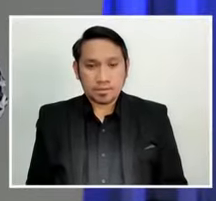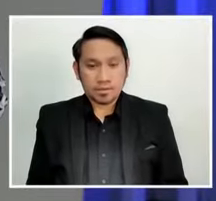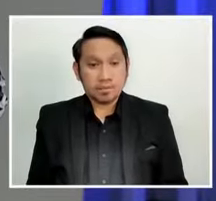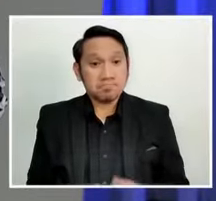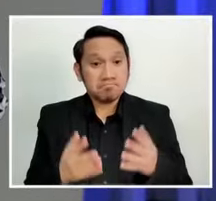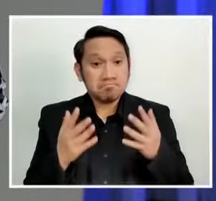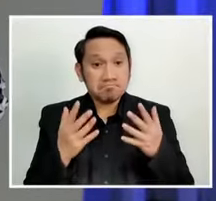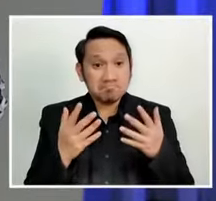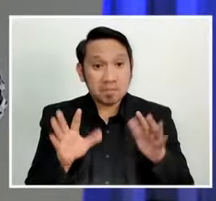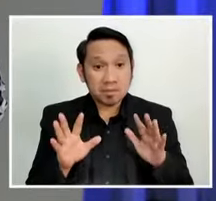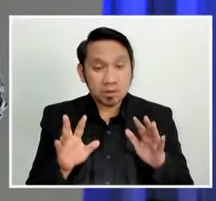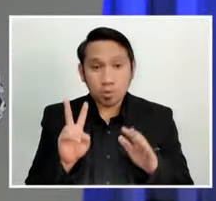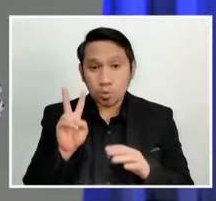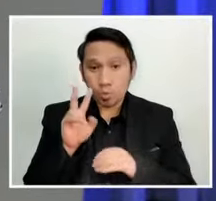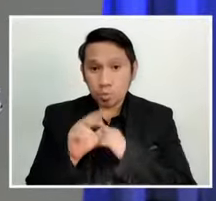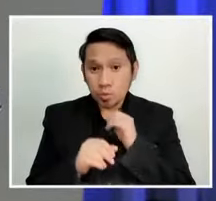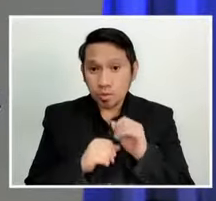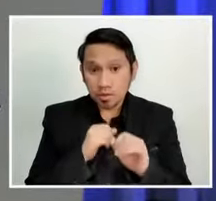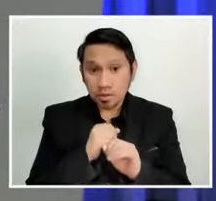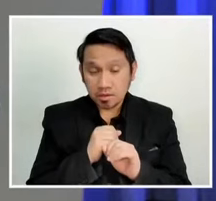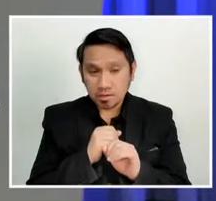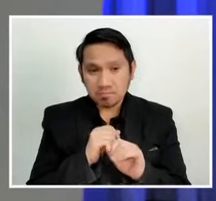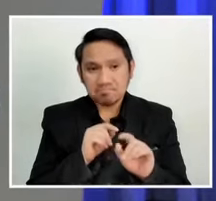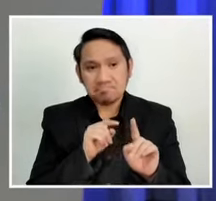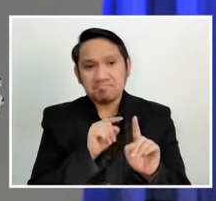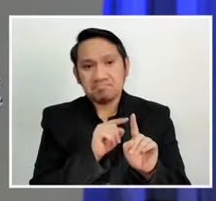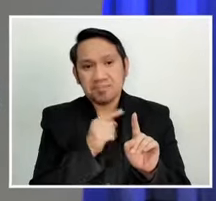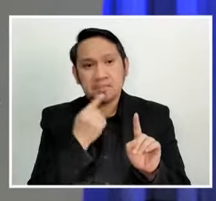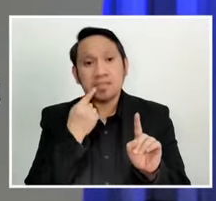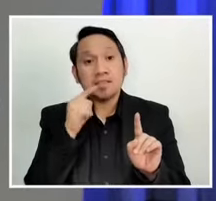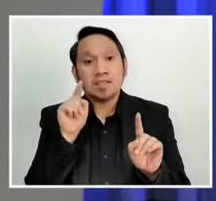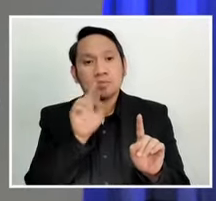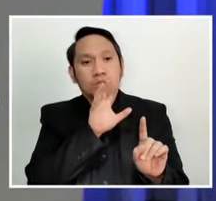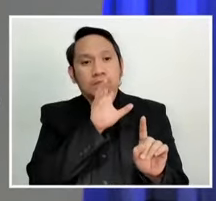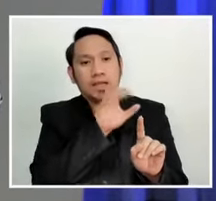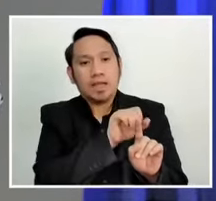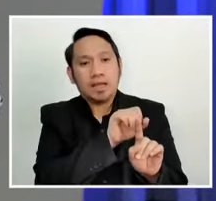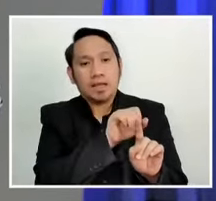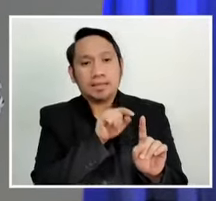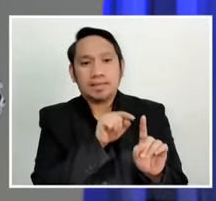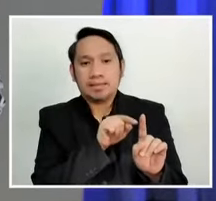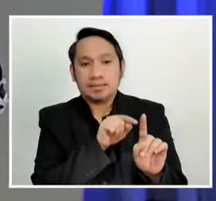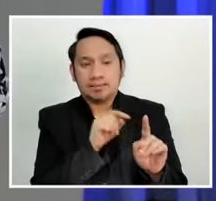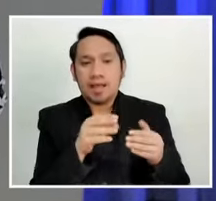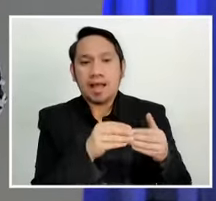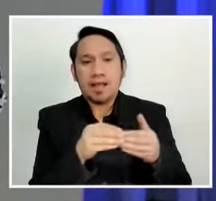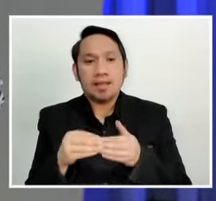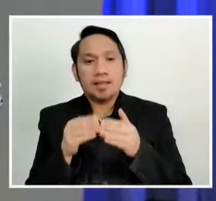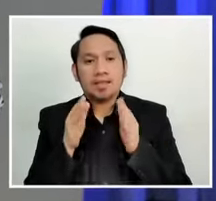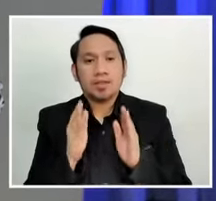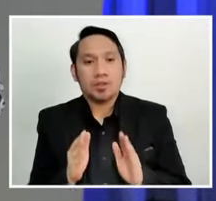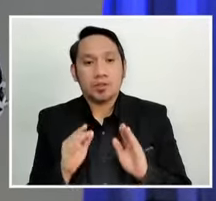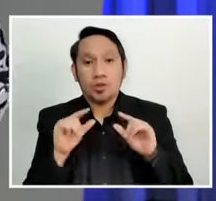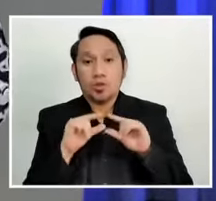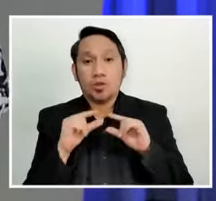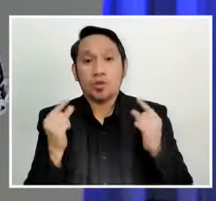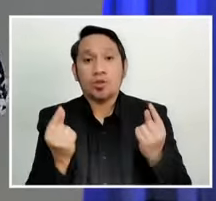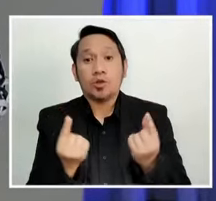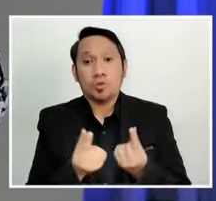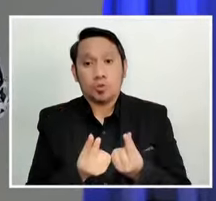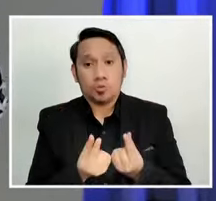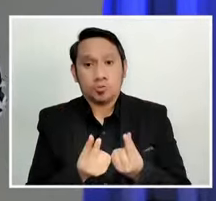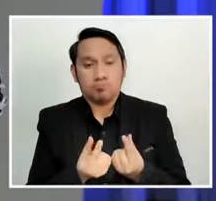Matapos ng dalawang taon na aresto na ng Highway Patrol Group, ang itinuturong leader ng grupo na nasa likod